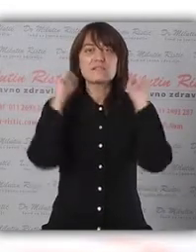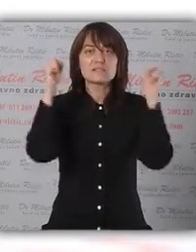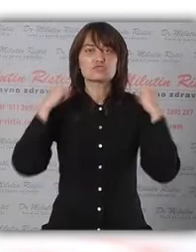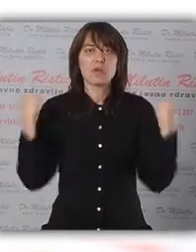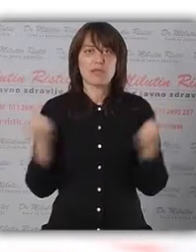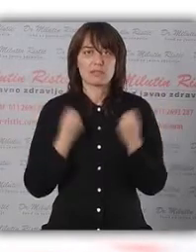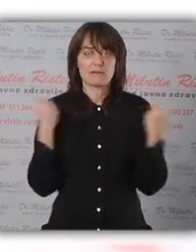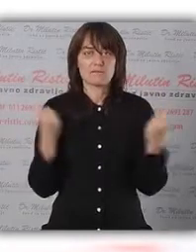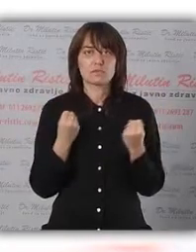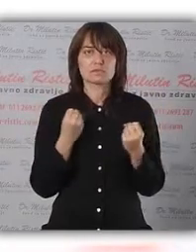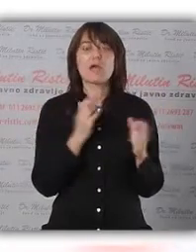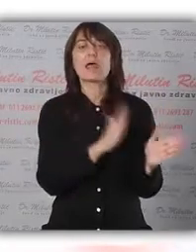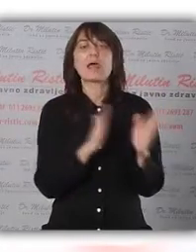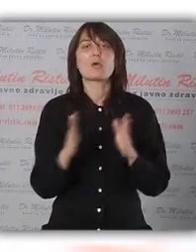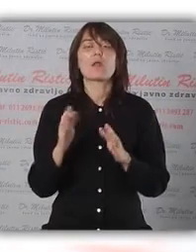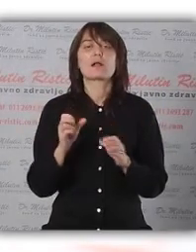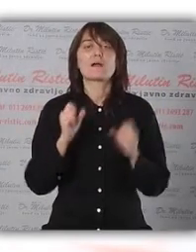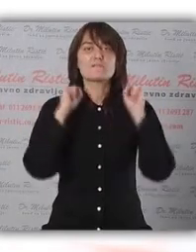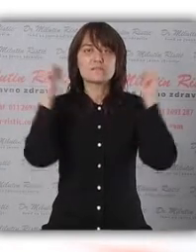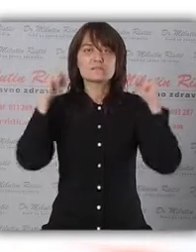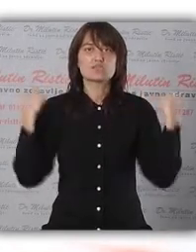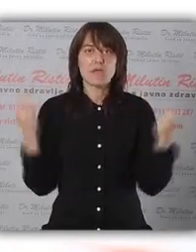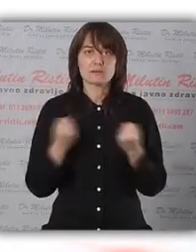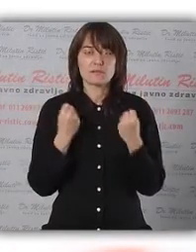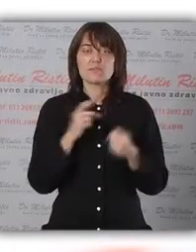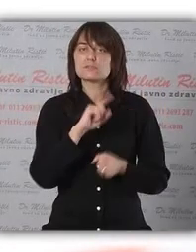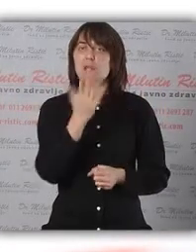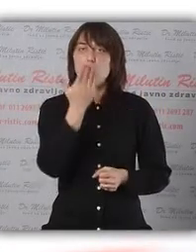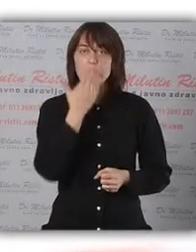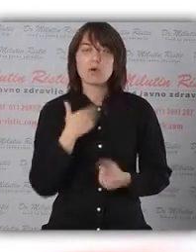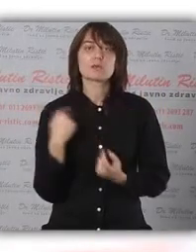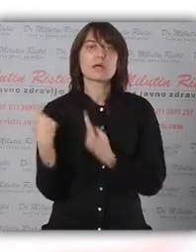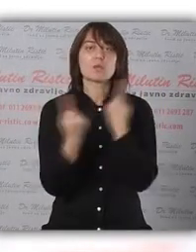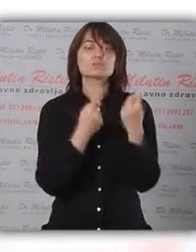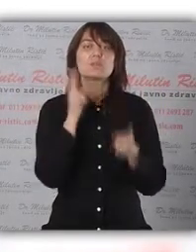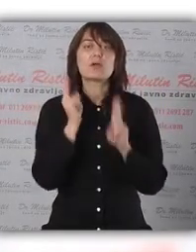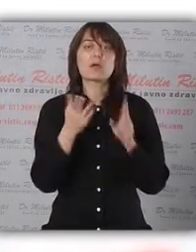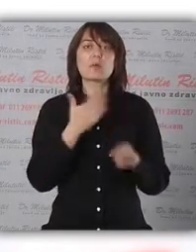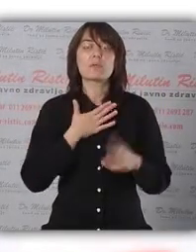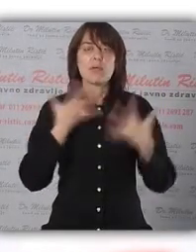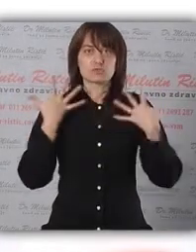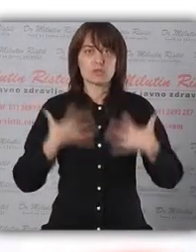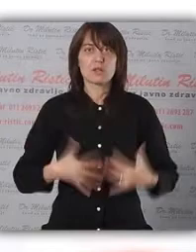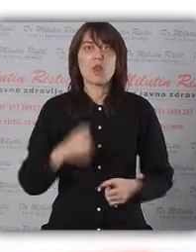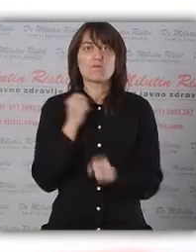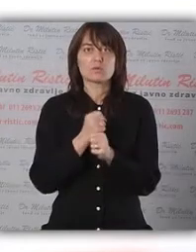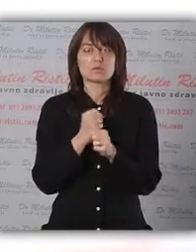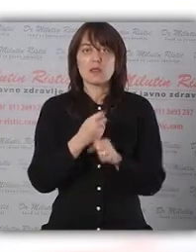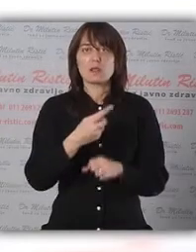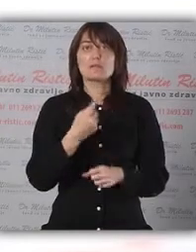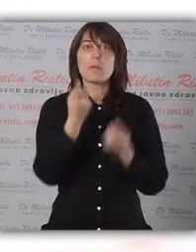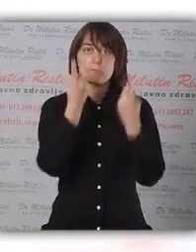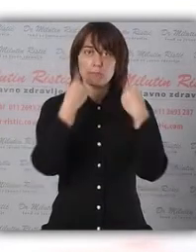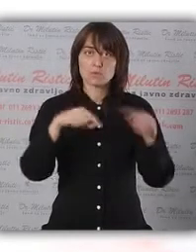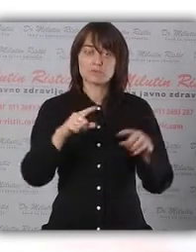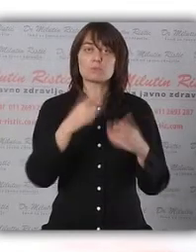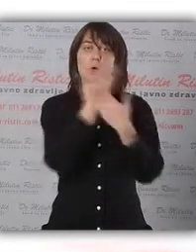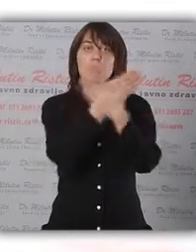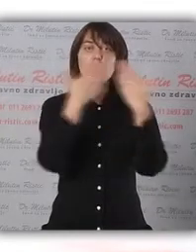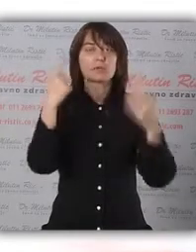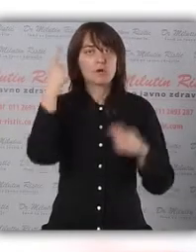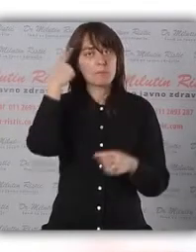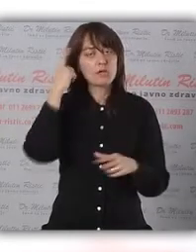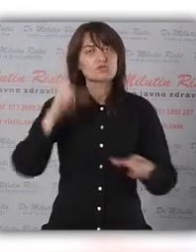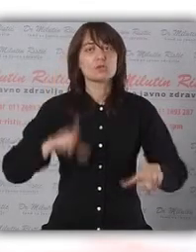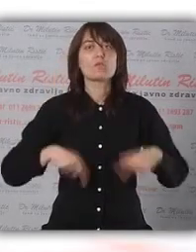i takozvana regularna fizička aktivnost. Regularna fizička aktivnost je neophodan uslov kako bi naša tela funkcionisala,